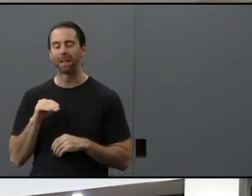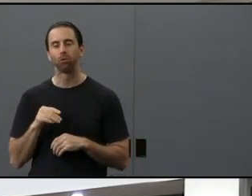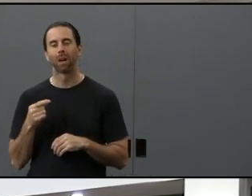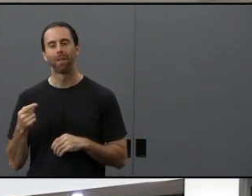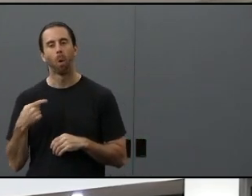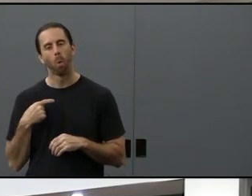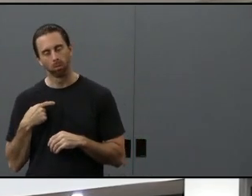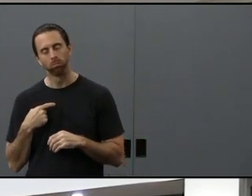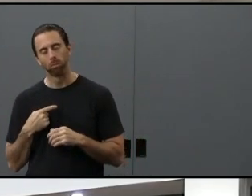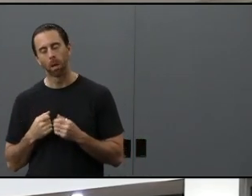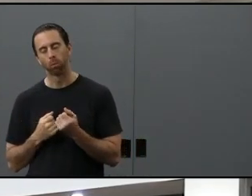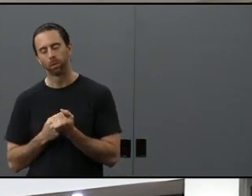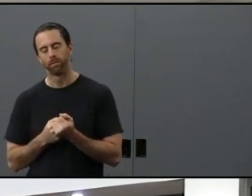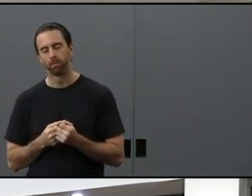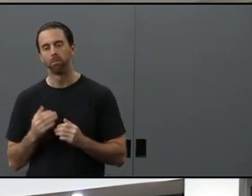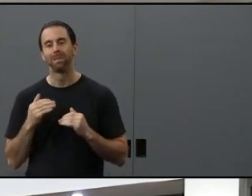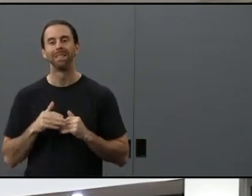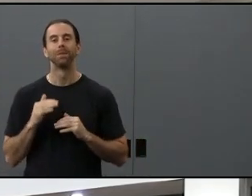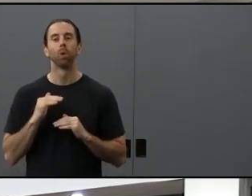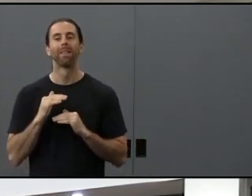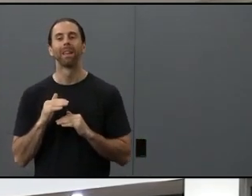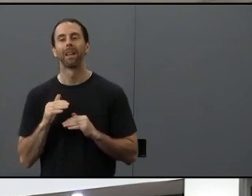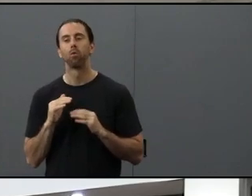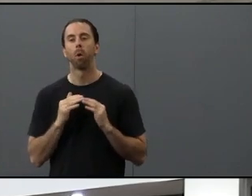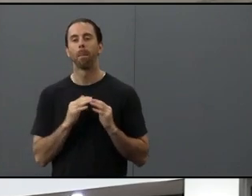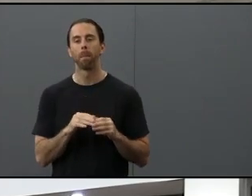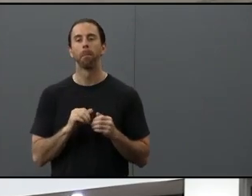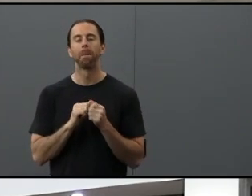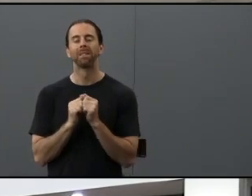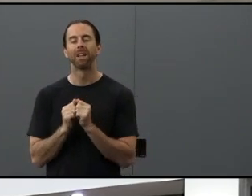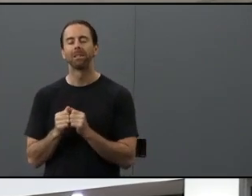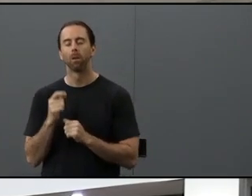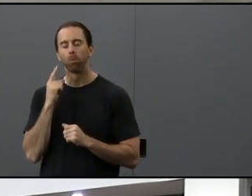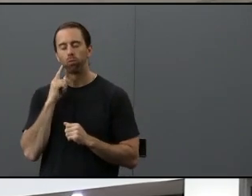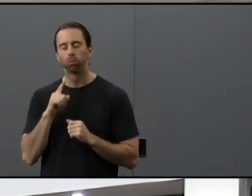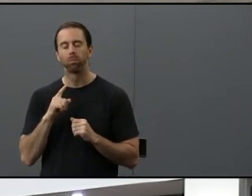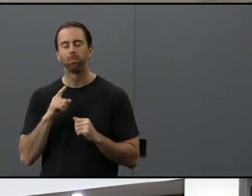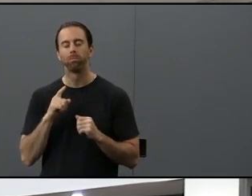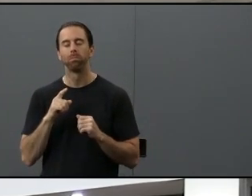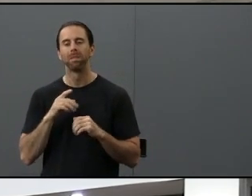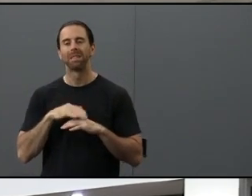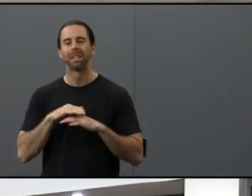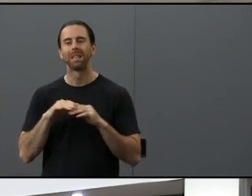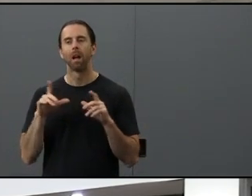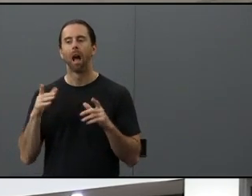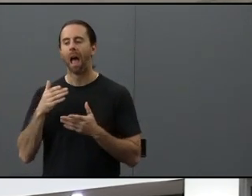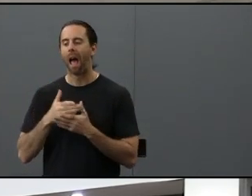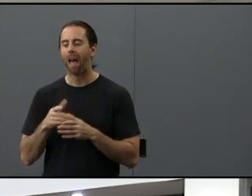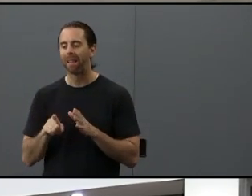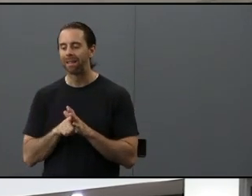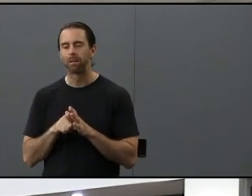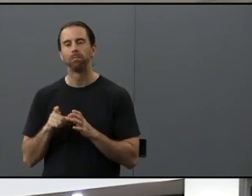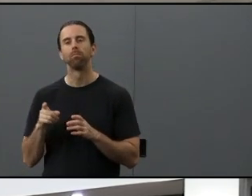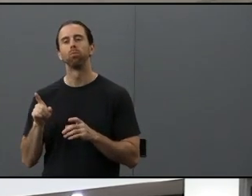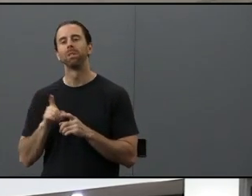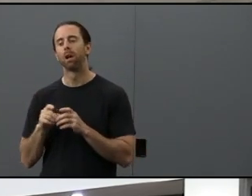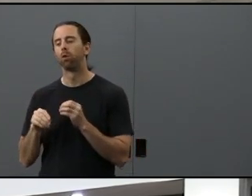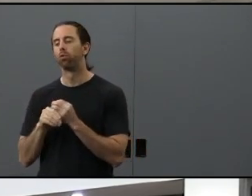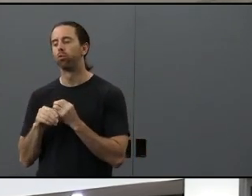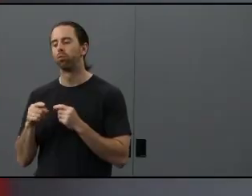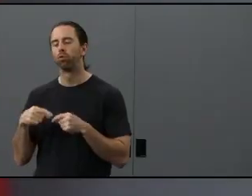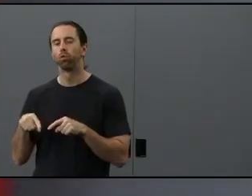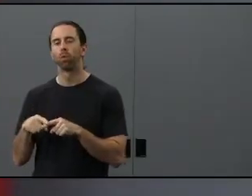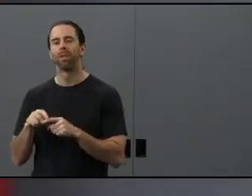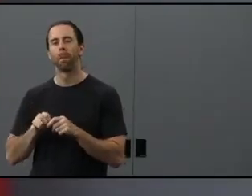j'appuie merci on tombe à sécurité urbaine 8.1 modification à la signalisation retrait d'une zone d'arrêt interdit à jout d'une zone de débarcadaire alors